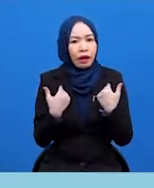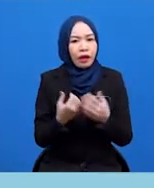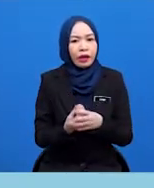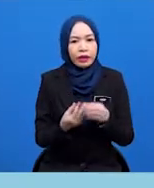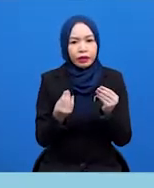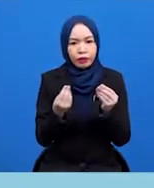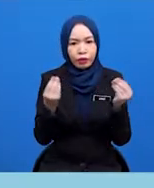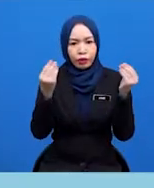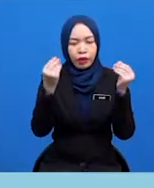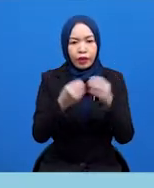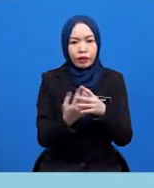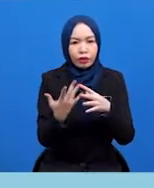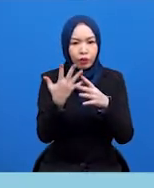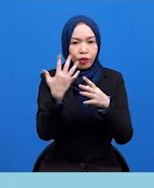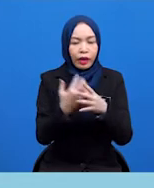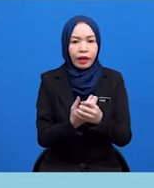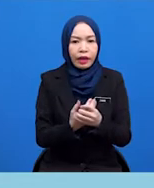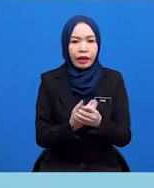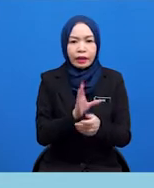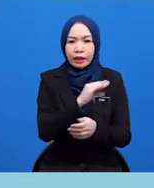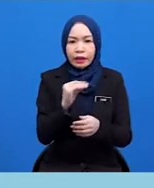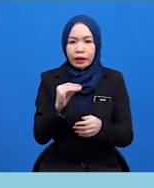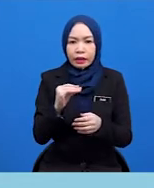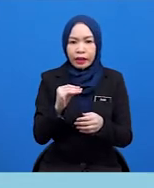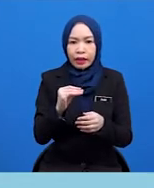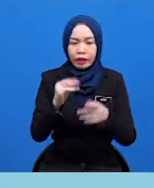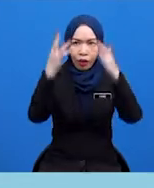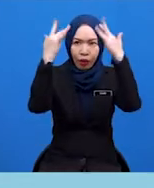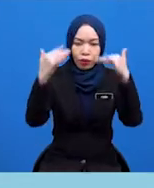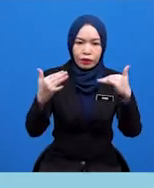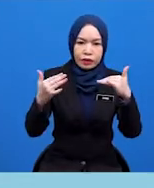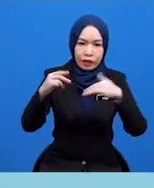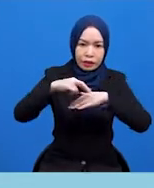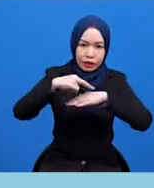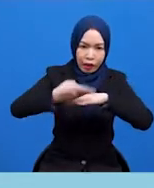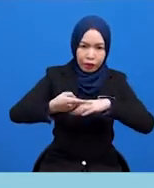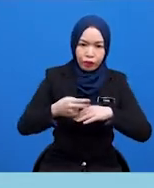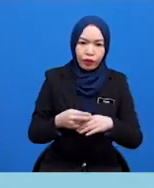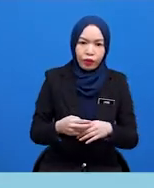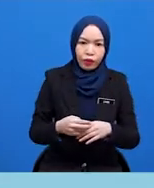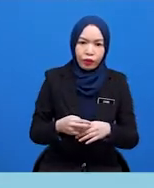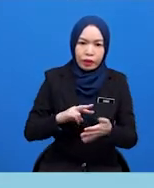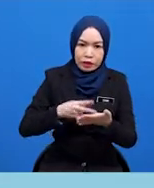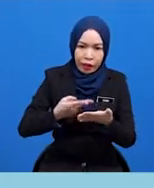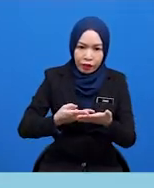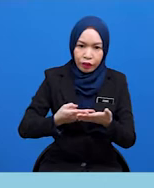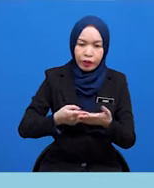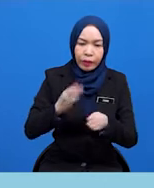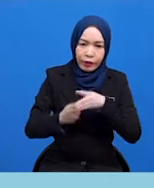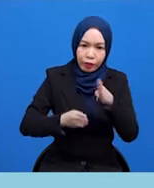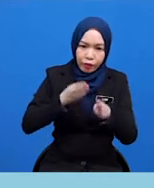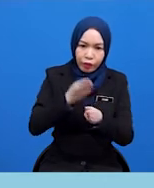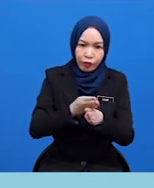larian air permukaan kerana hujan jatuh terus ke permukaan bumi secara langsung.